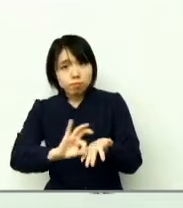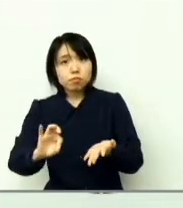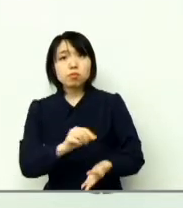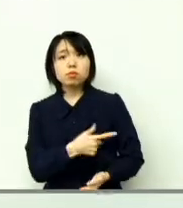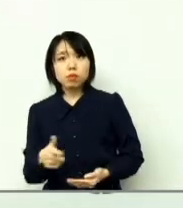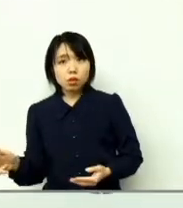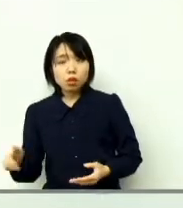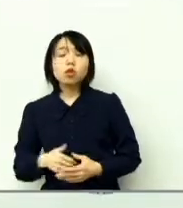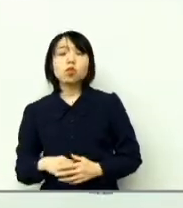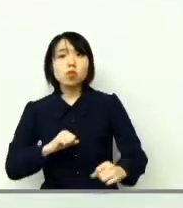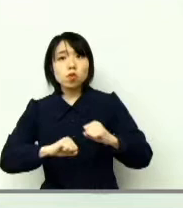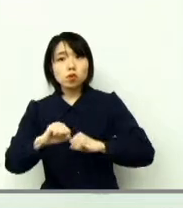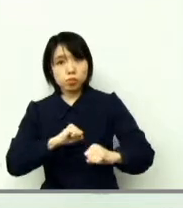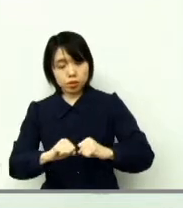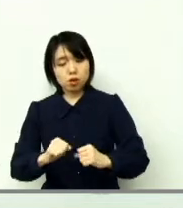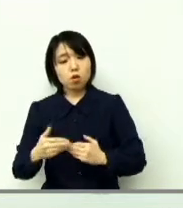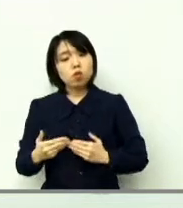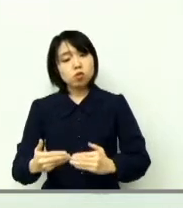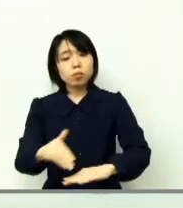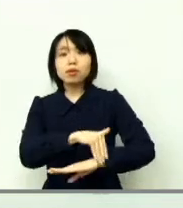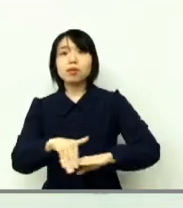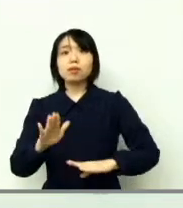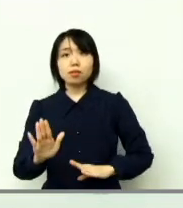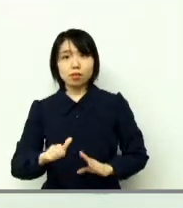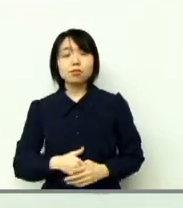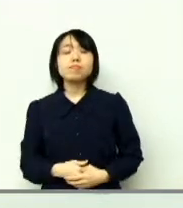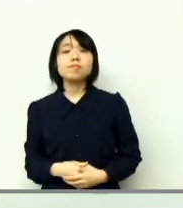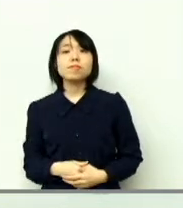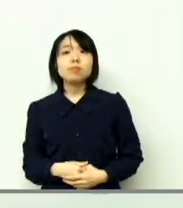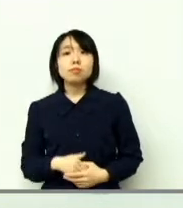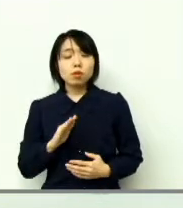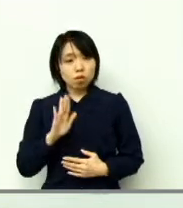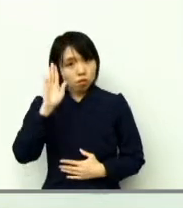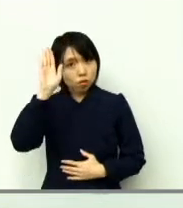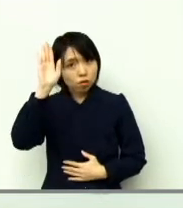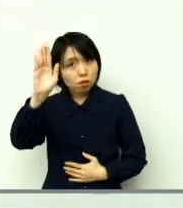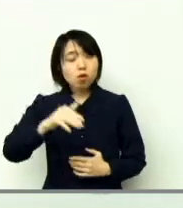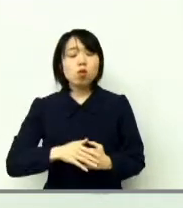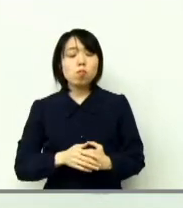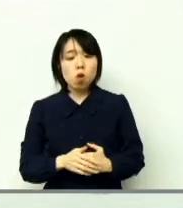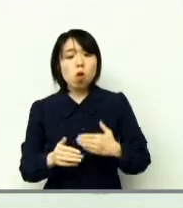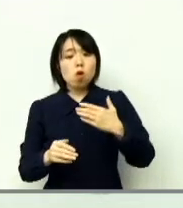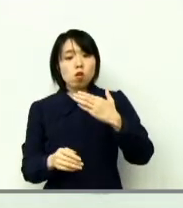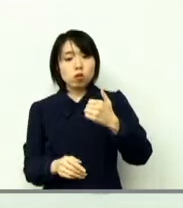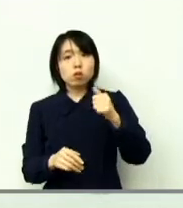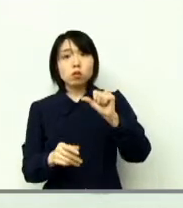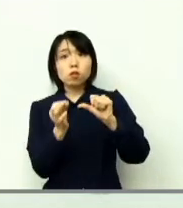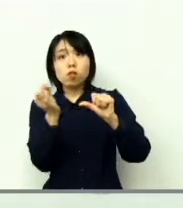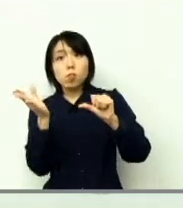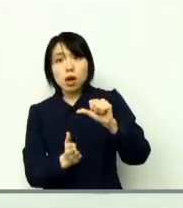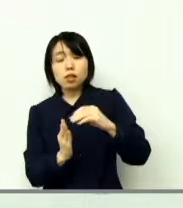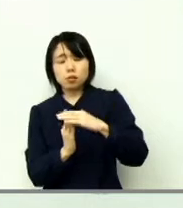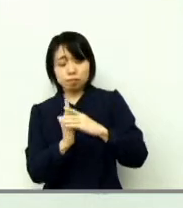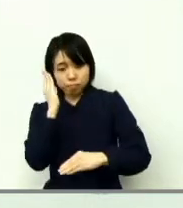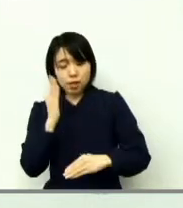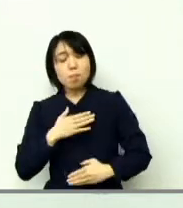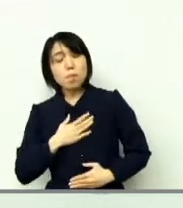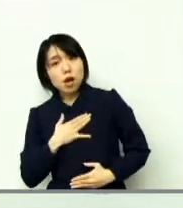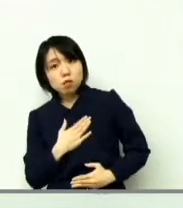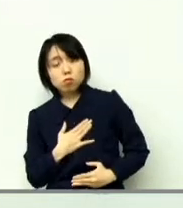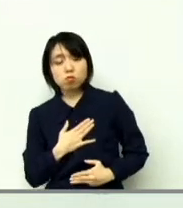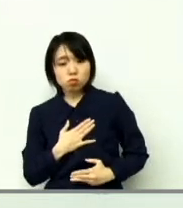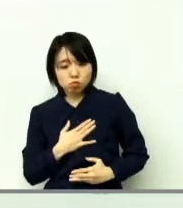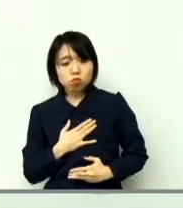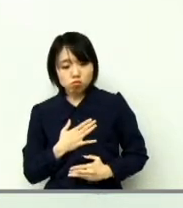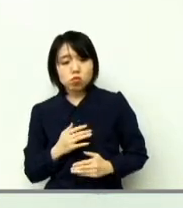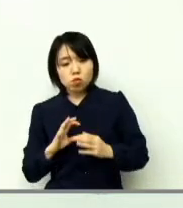した取り組みなどを進めてまいります。今後も常に 95% 以上の満足度を目指していきたいというふうに考えております